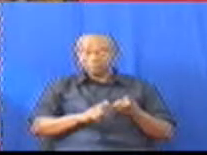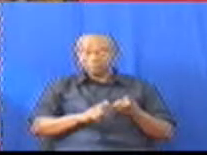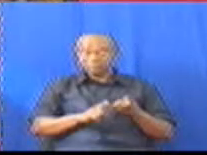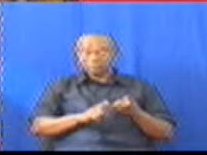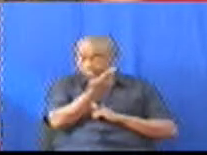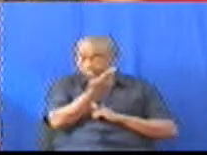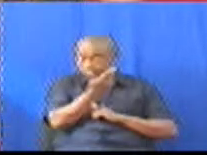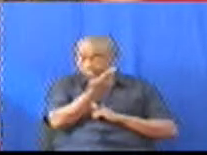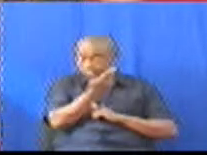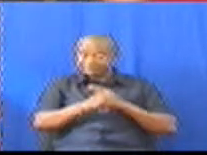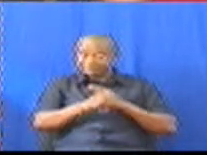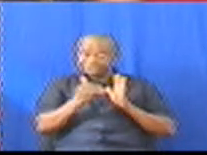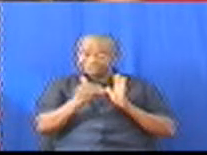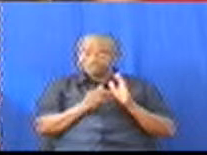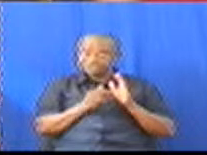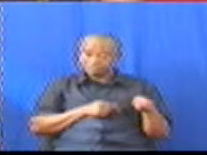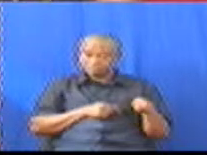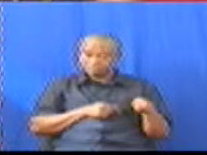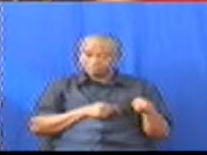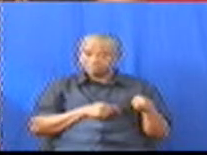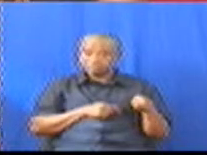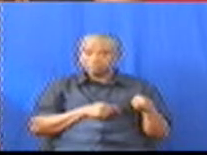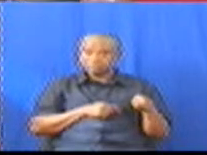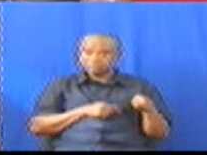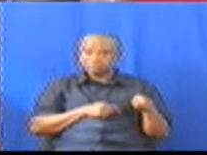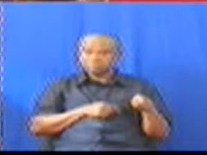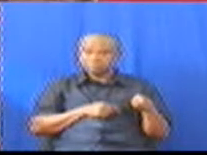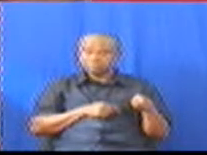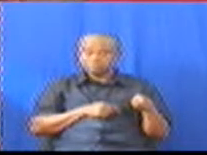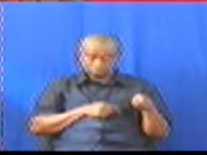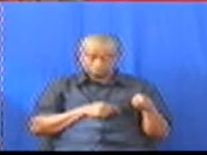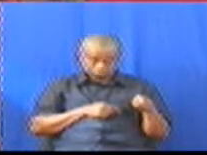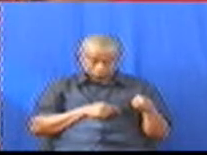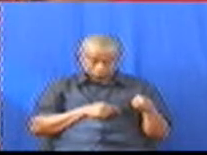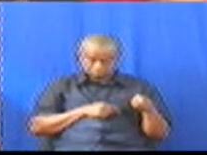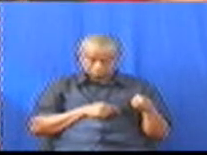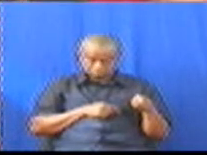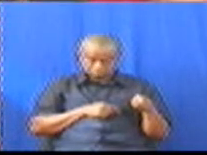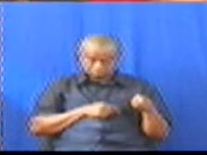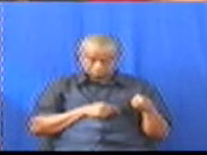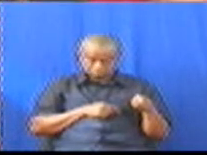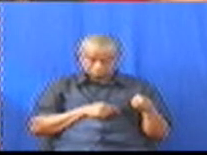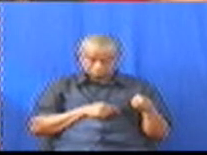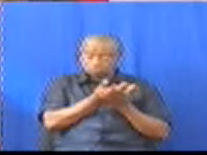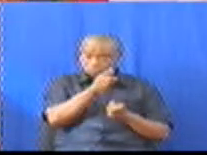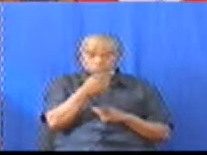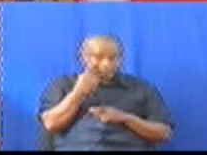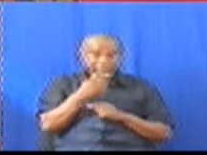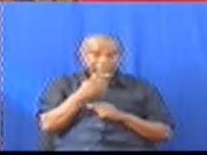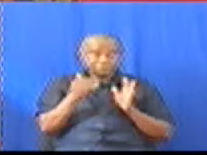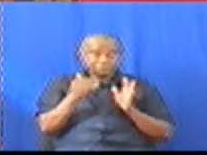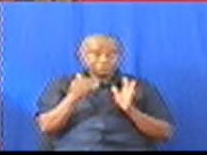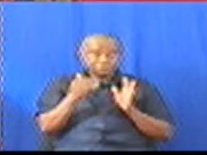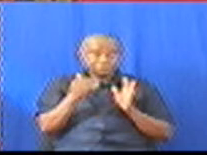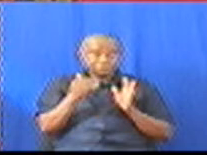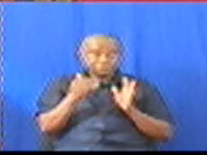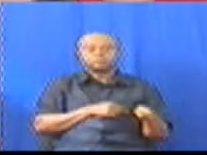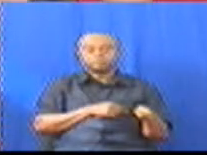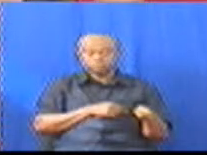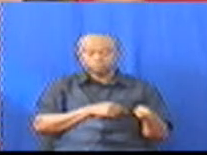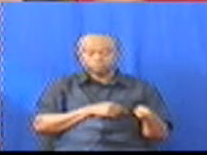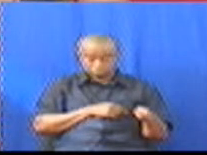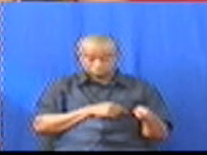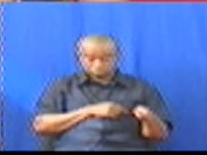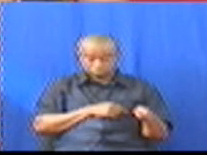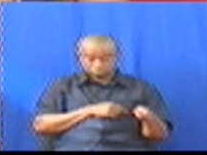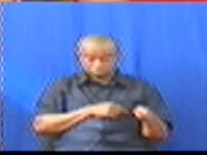ni katika hii sheria ya katika huu mswada, sheria namba, katika